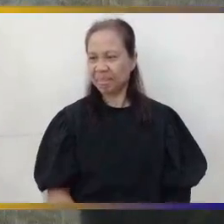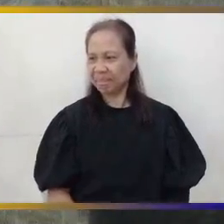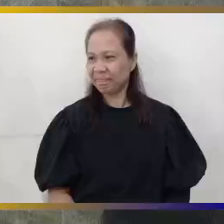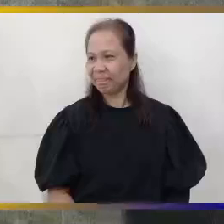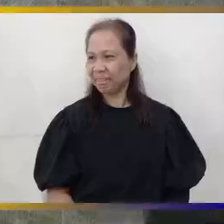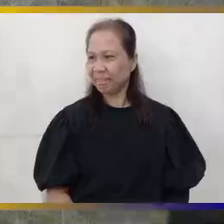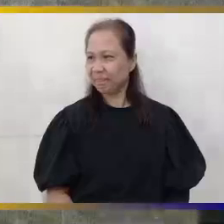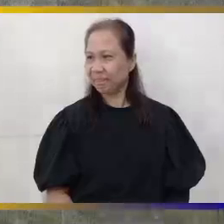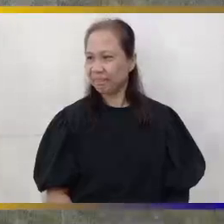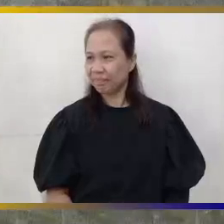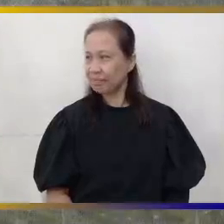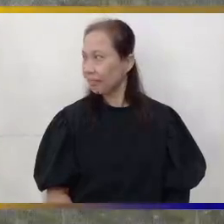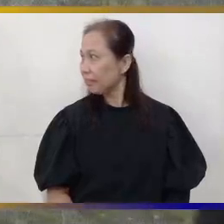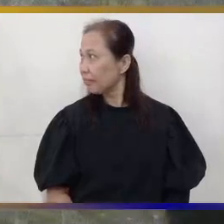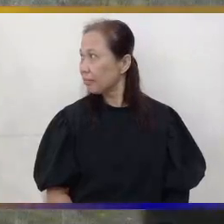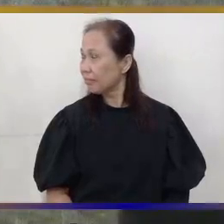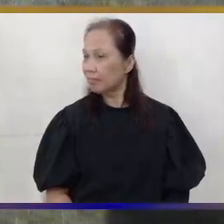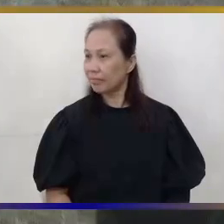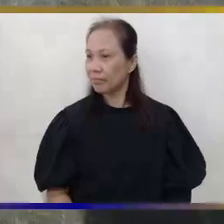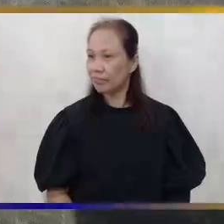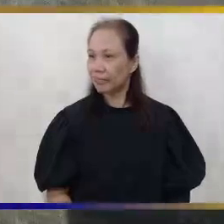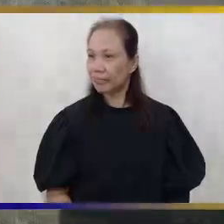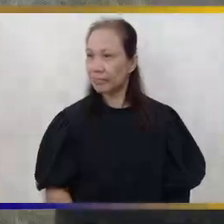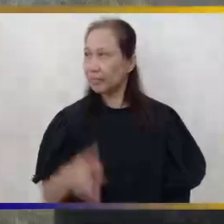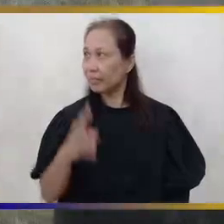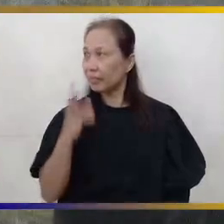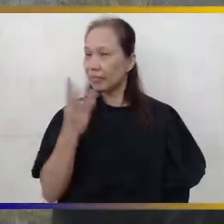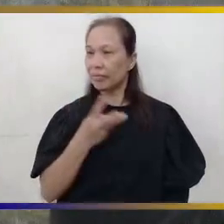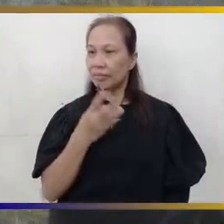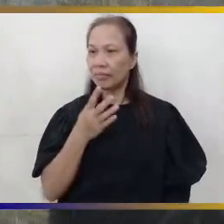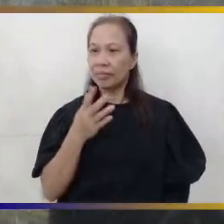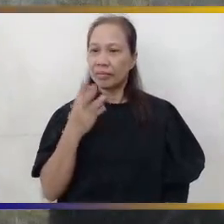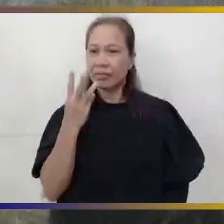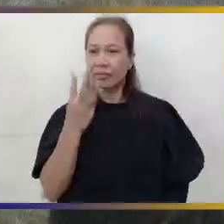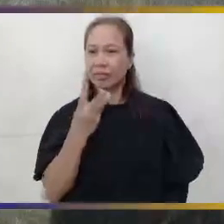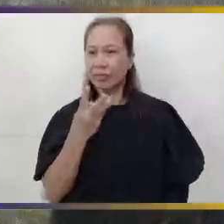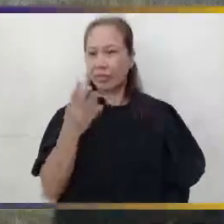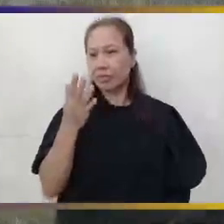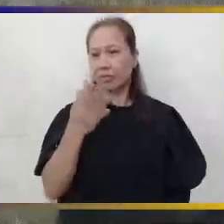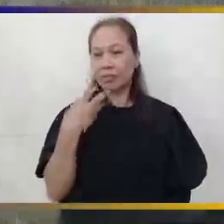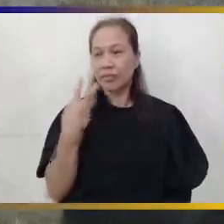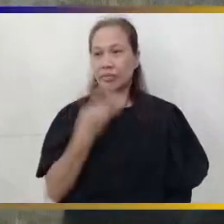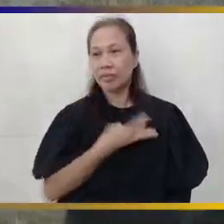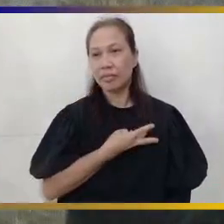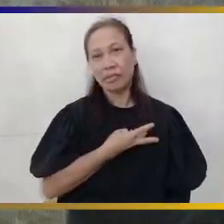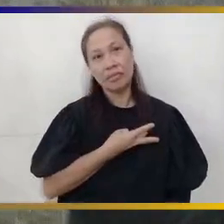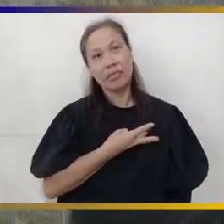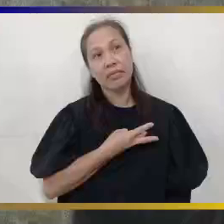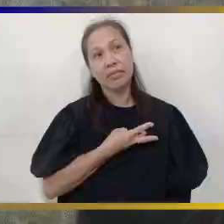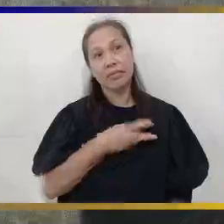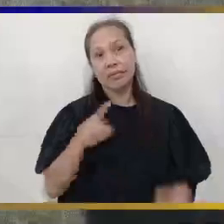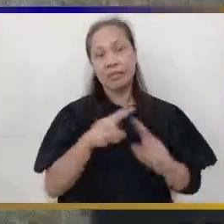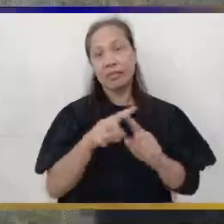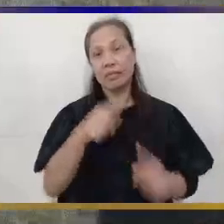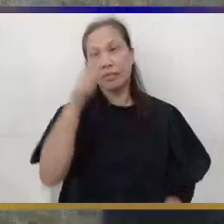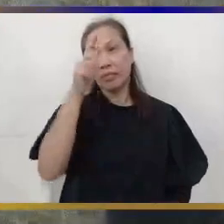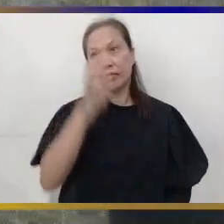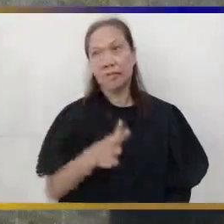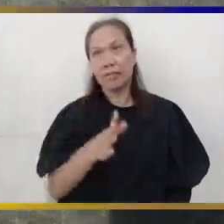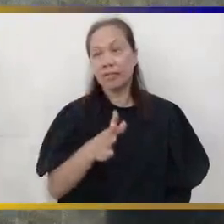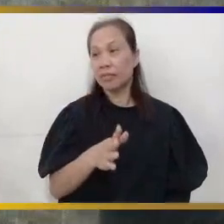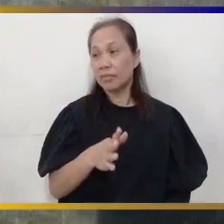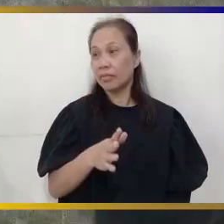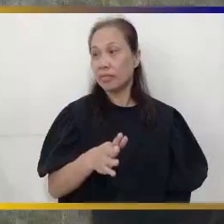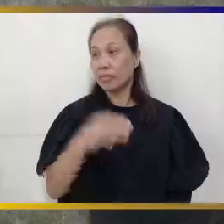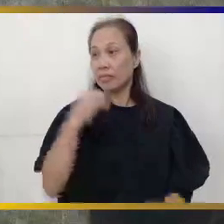nila ang Diyos eh Hindi man pwede masabi na hindi ang Diyos nagpakilala sa kanila laging nagpapakilala sa ang Diyos sa kanila in fact